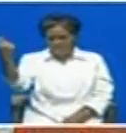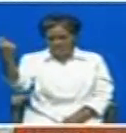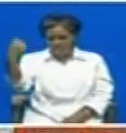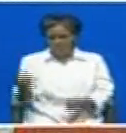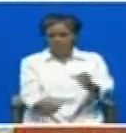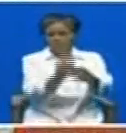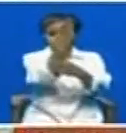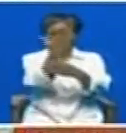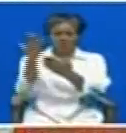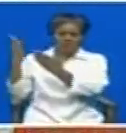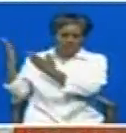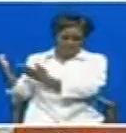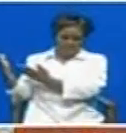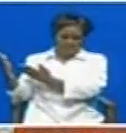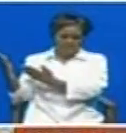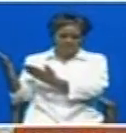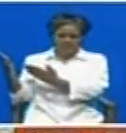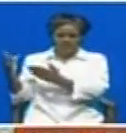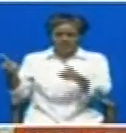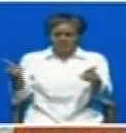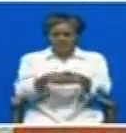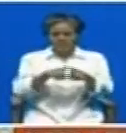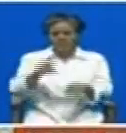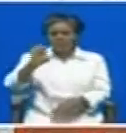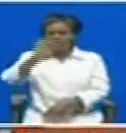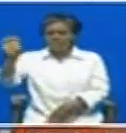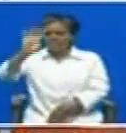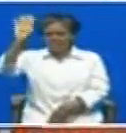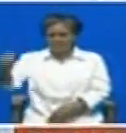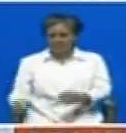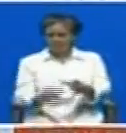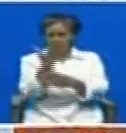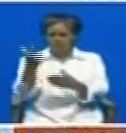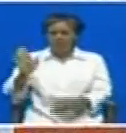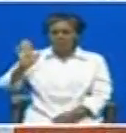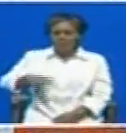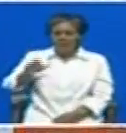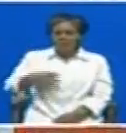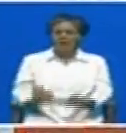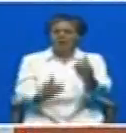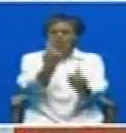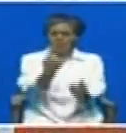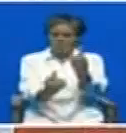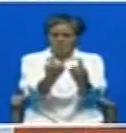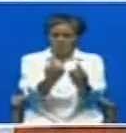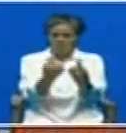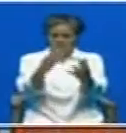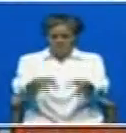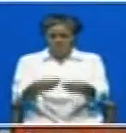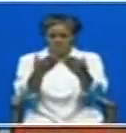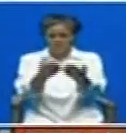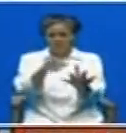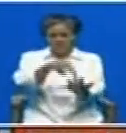Kenya na East Africa Pia zikafuatia Mamake alikuwa akiandaa chakula na kukiweka